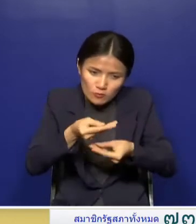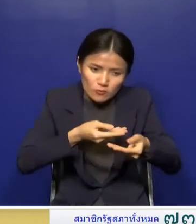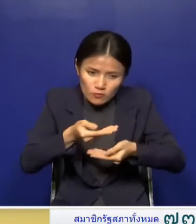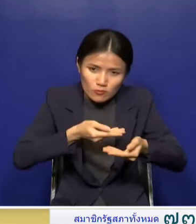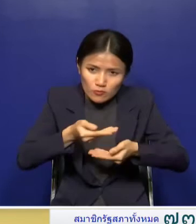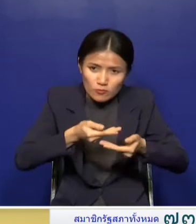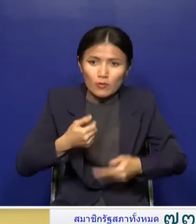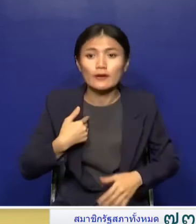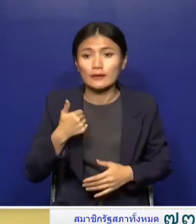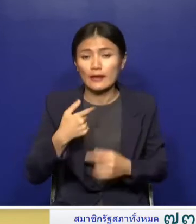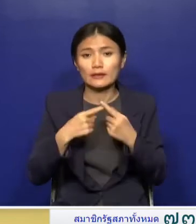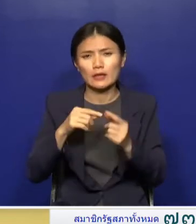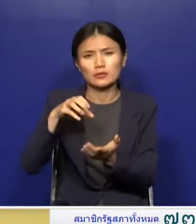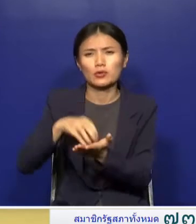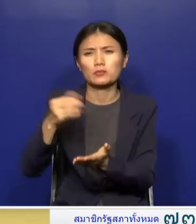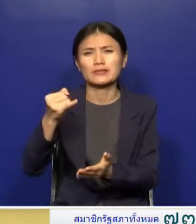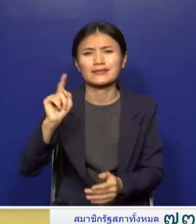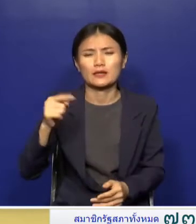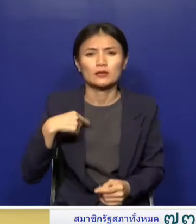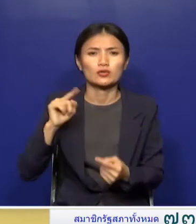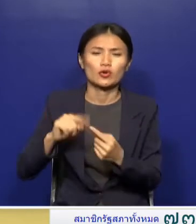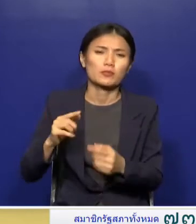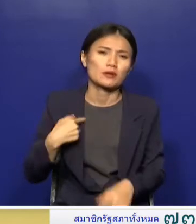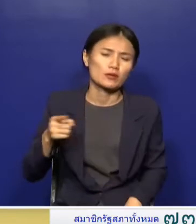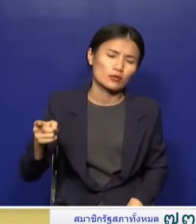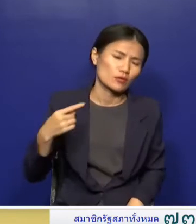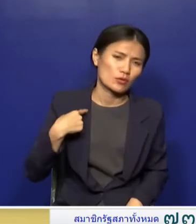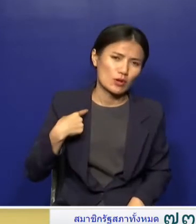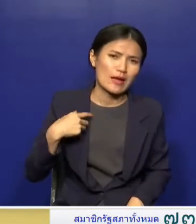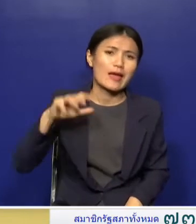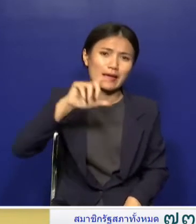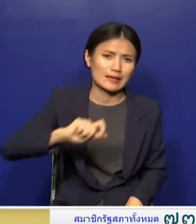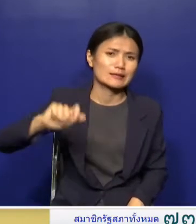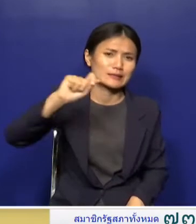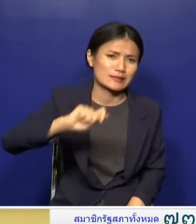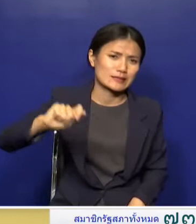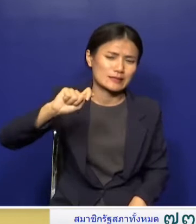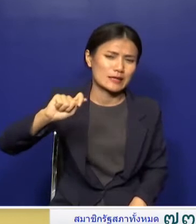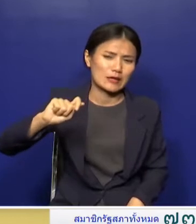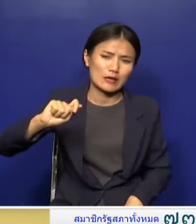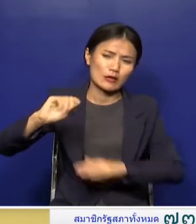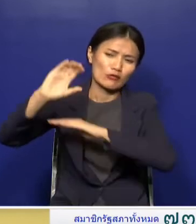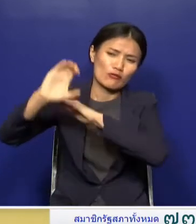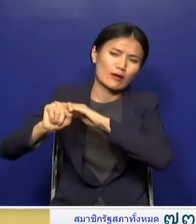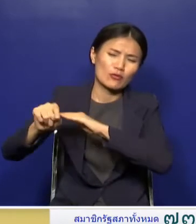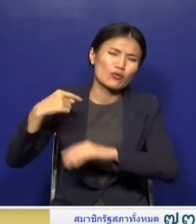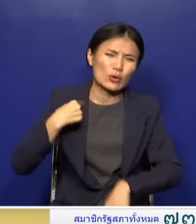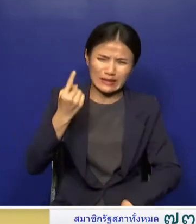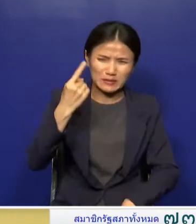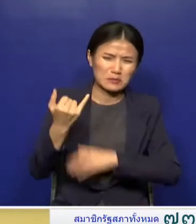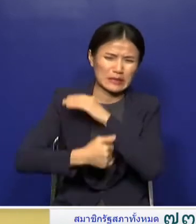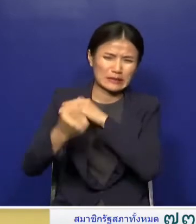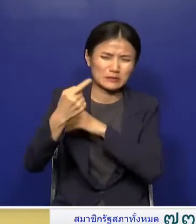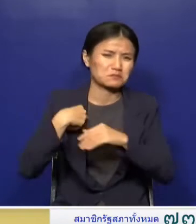ที่ ประเทศ นึ ทาง ตบ ตกของเอเซีม mamyor ลับ เพราฉะนั้นได้ทำให้ กรอบ